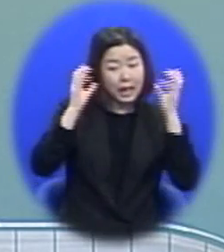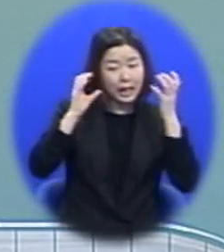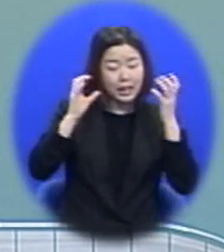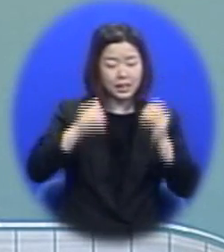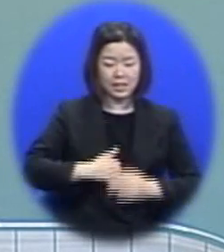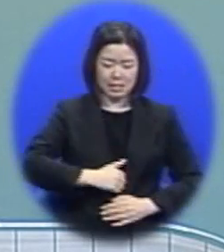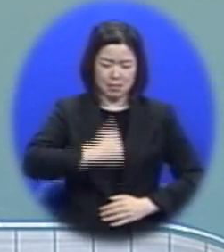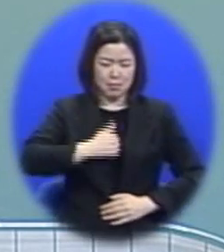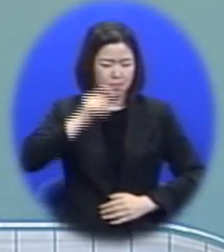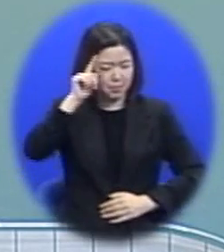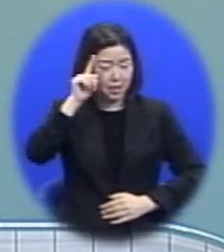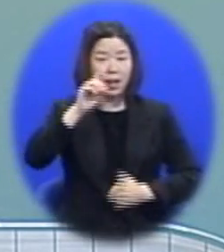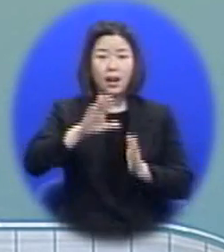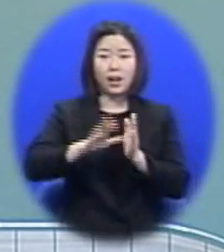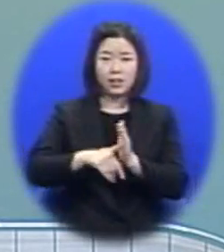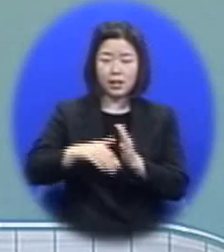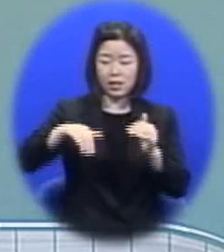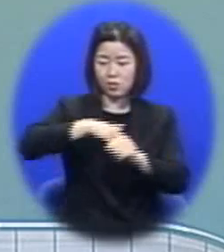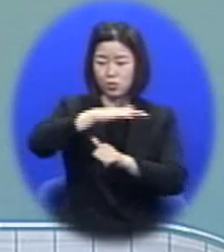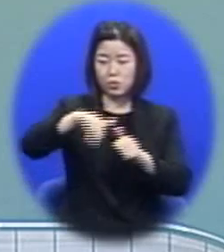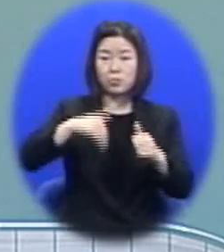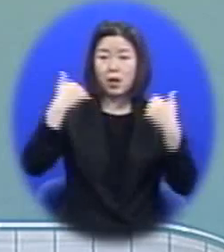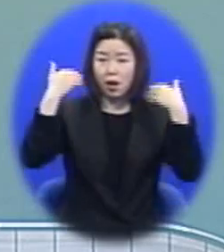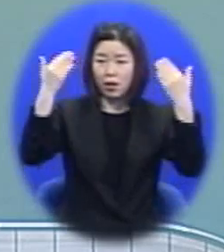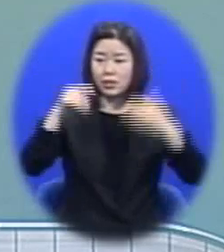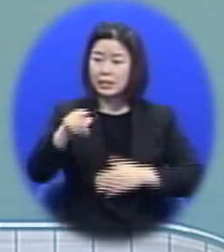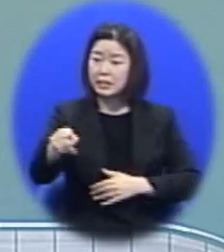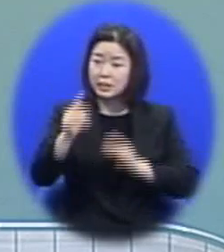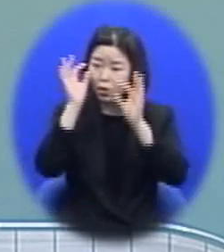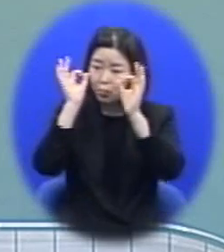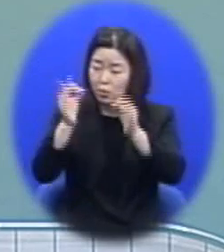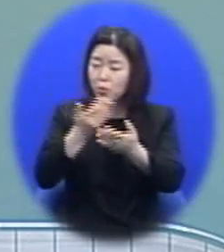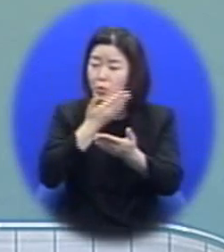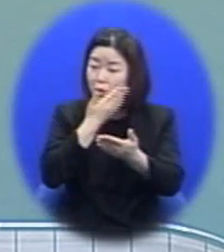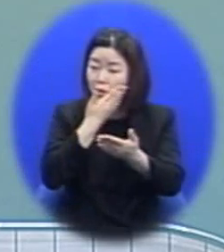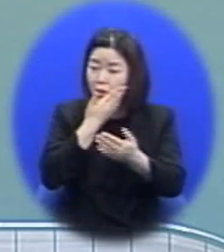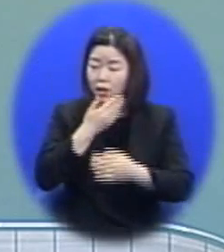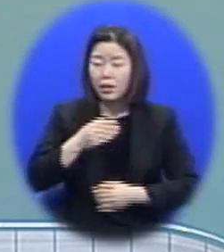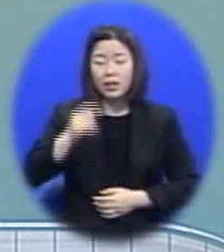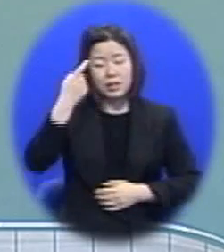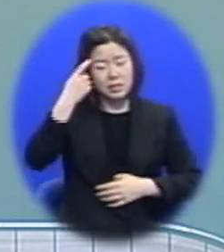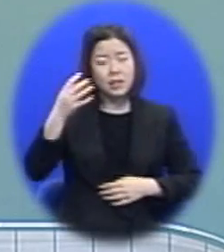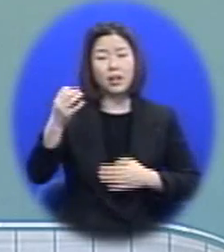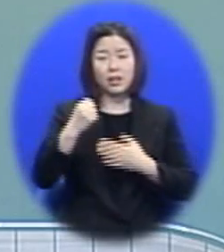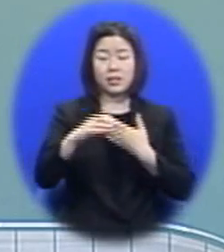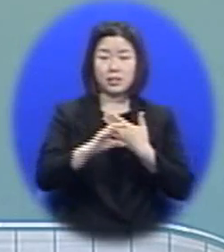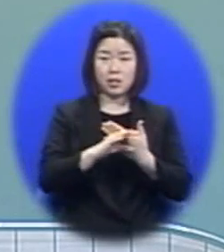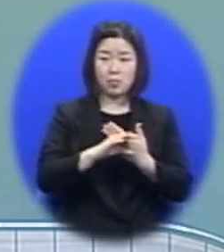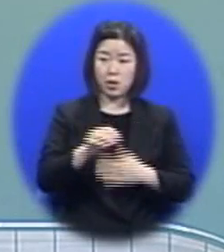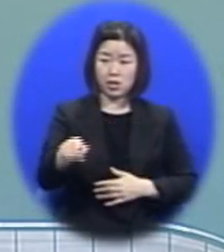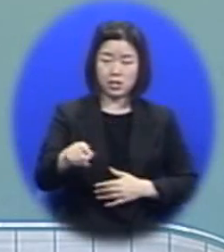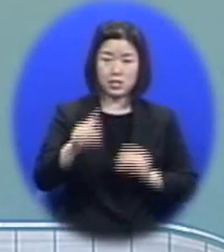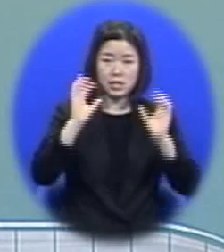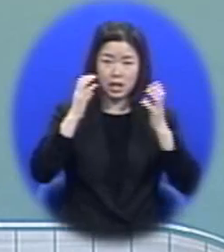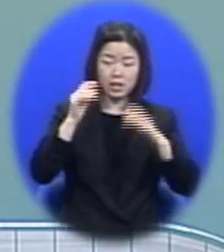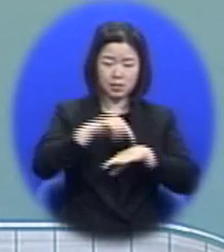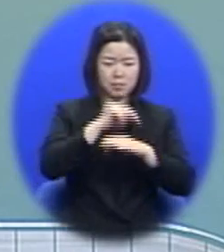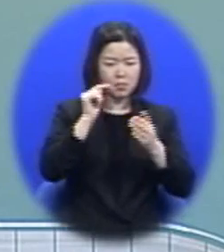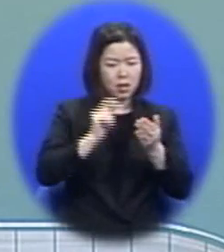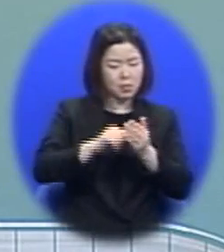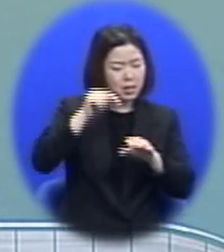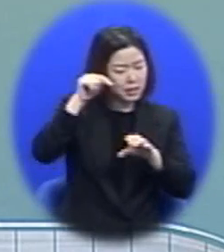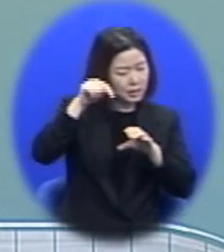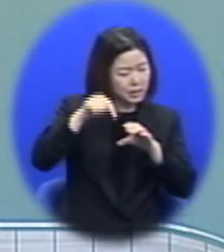때 주변 어른들이 그걸 보고 귀엽게 생각한다면이 아이는 마음에 깊은